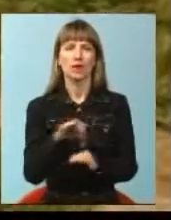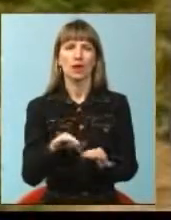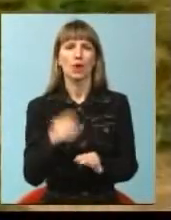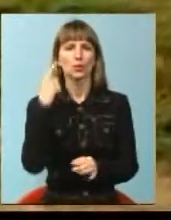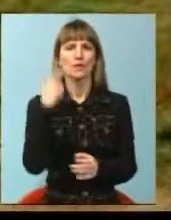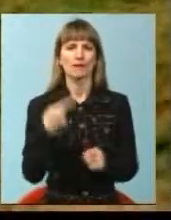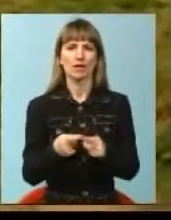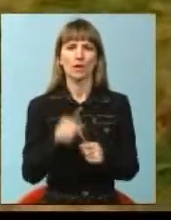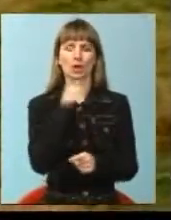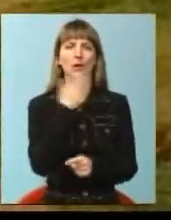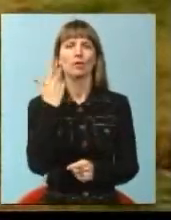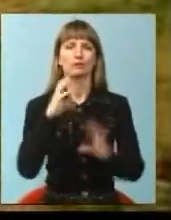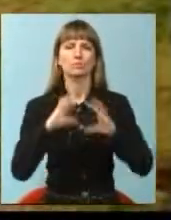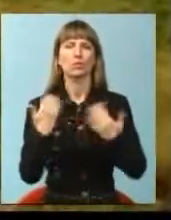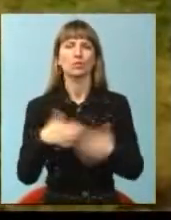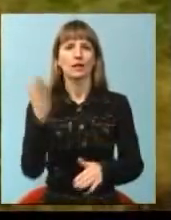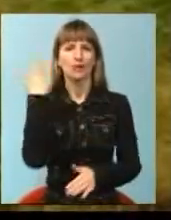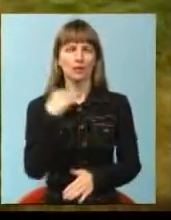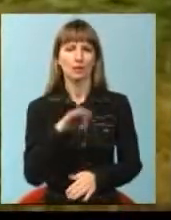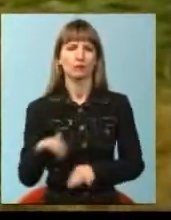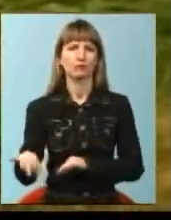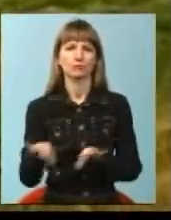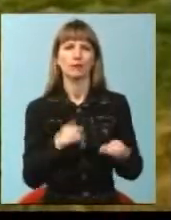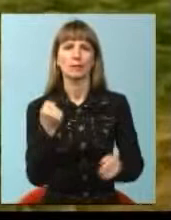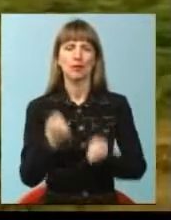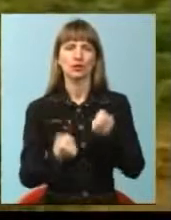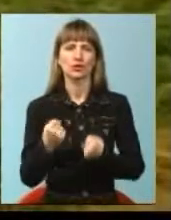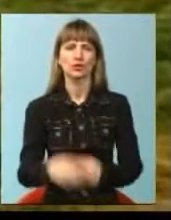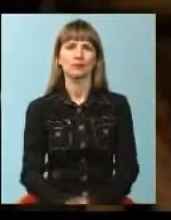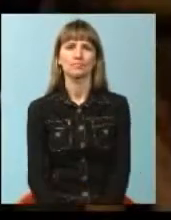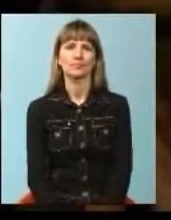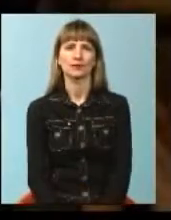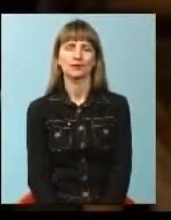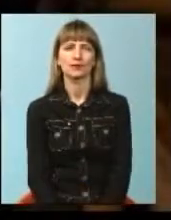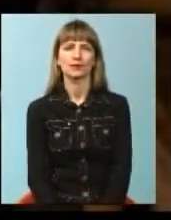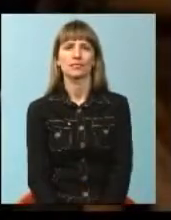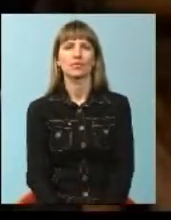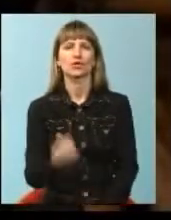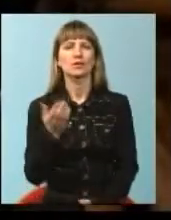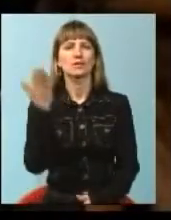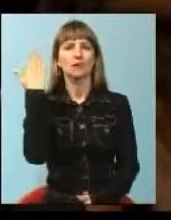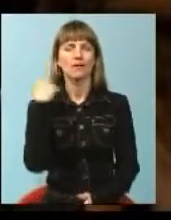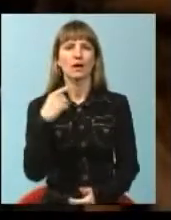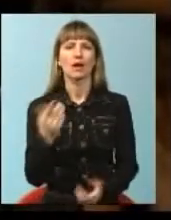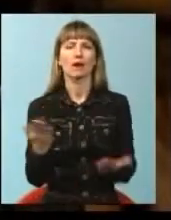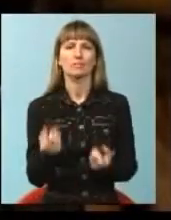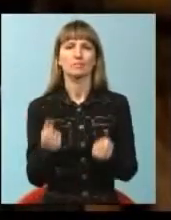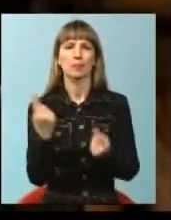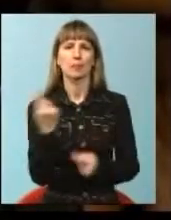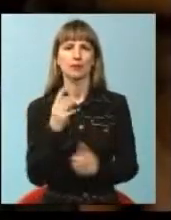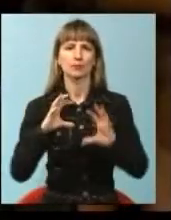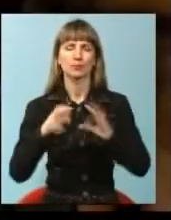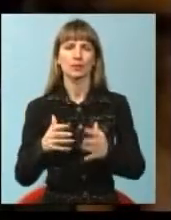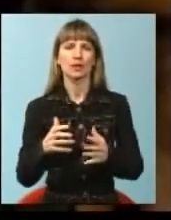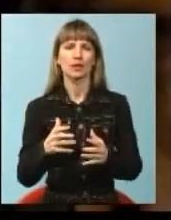столітті, тоді, коли світом вже давно колесили автомобілі. Ще задовго до того, як з'явилися перші в